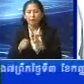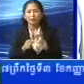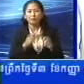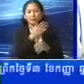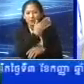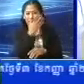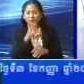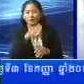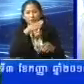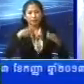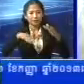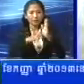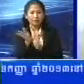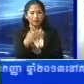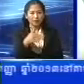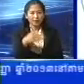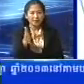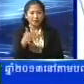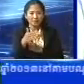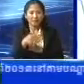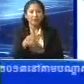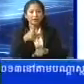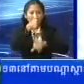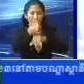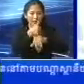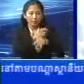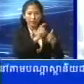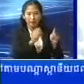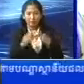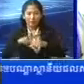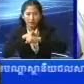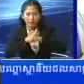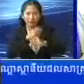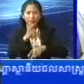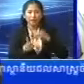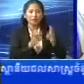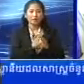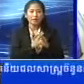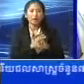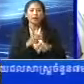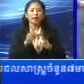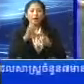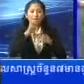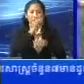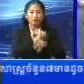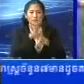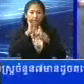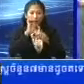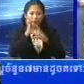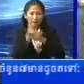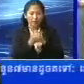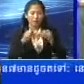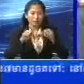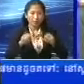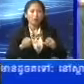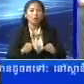ชาในกระทรวงเกษตรกรรมรัฐบาลประมาณดันดิสัตเนื่องอาการโยกทานรัฐบาลกาเปียเนื่องอาเปรียธรรมจิตในกระทรวงปริธานเตรียมบรรทออปงเริงส